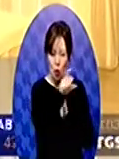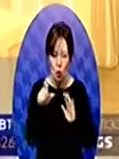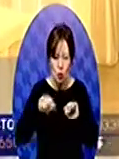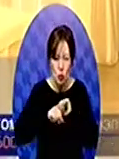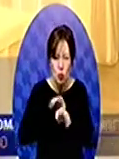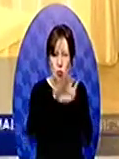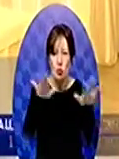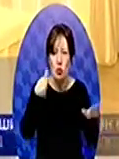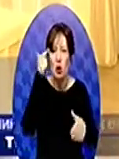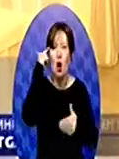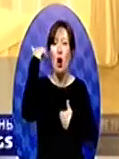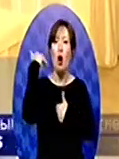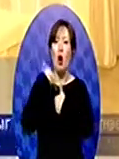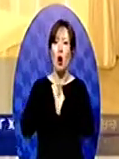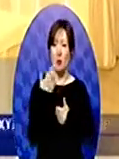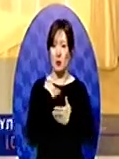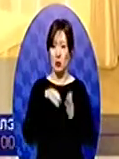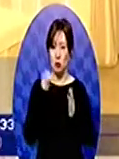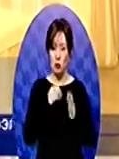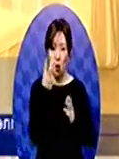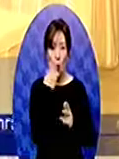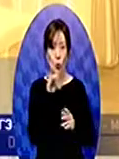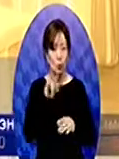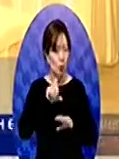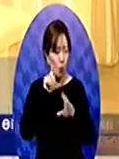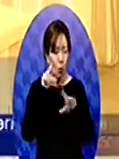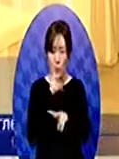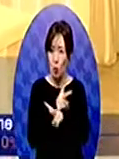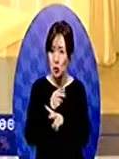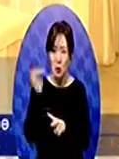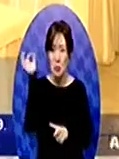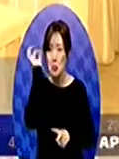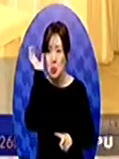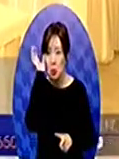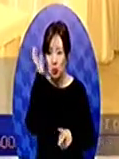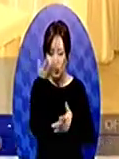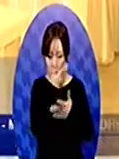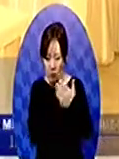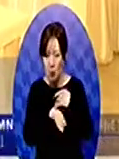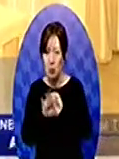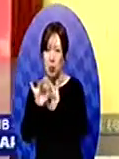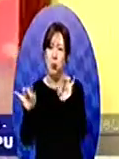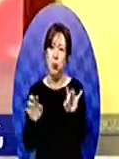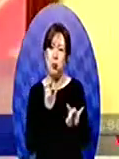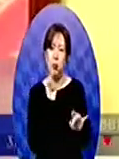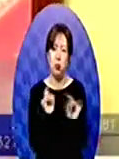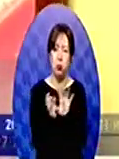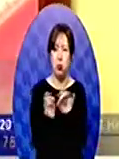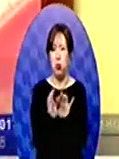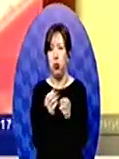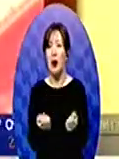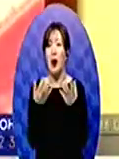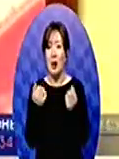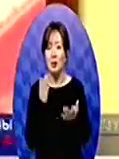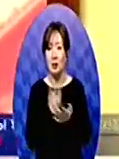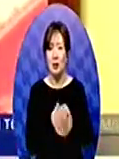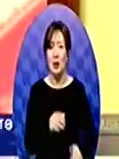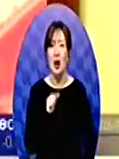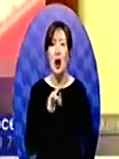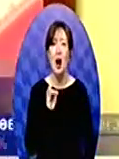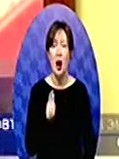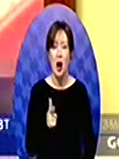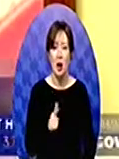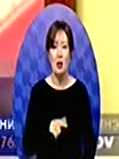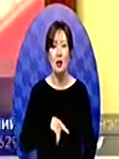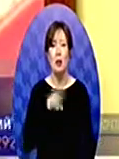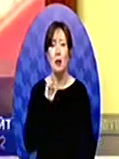явах хэрэгтэй. Үндсэн хуулиа мэдхгүйгээр тэгээд янз бүрийн юм гараад байна шүү дээ. Ивэл Инес банкын санхүүгийн байгууллагын гүйцэтгэх